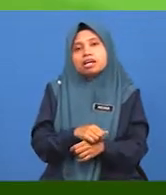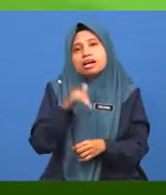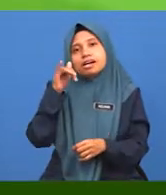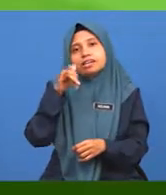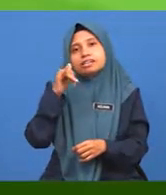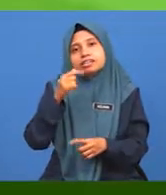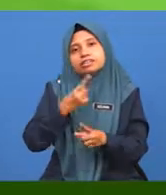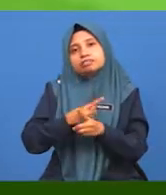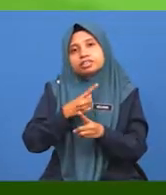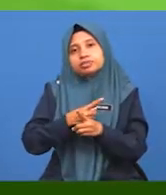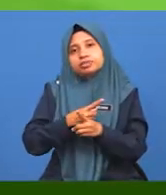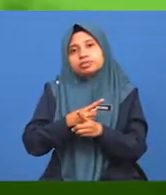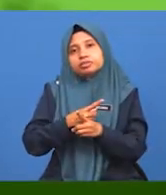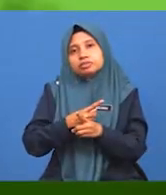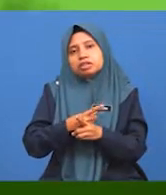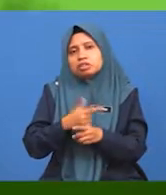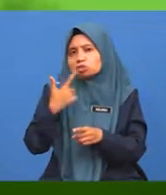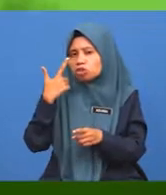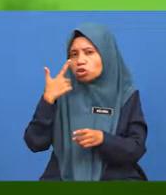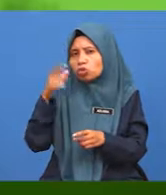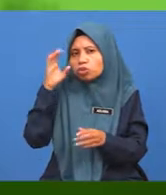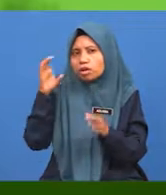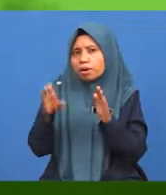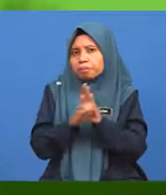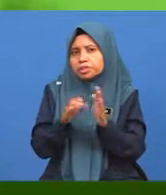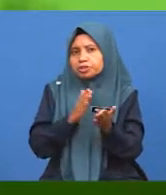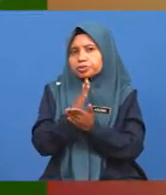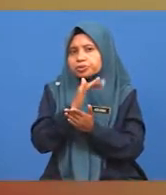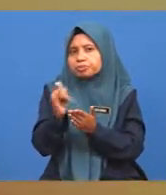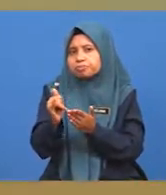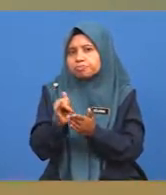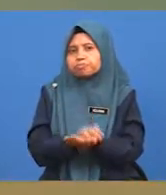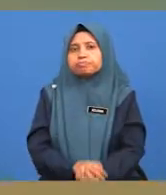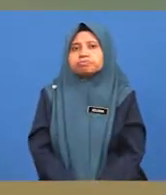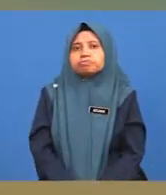Ya, betul. Lihat paparan seterusnya.